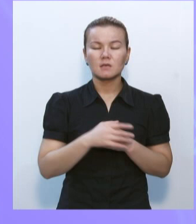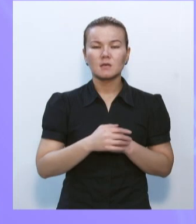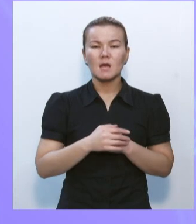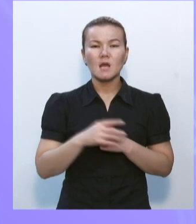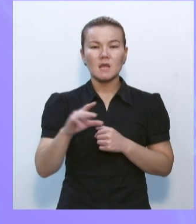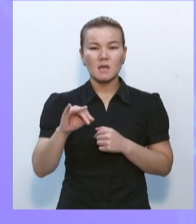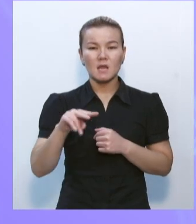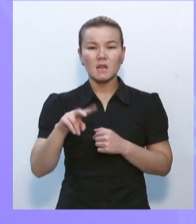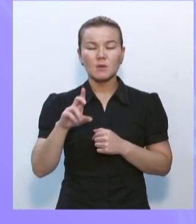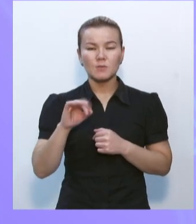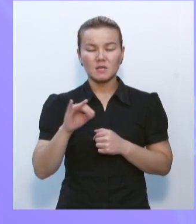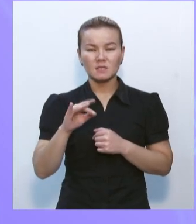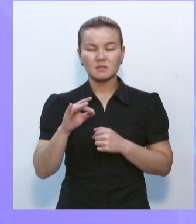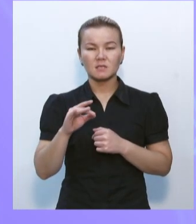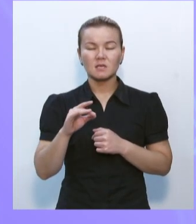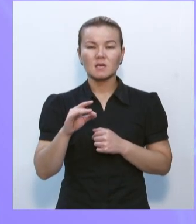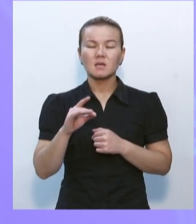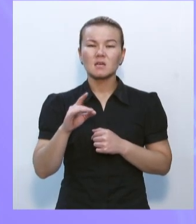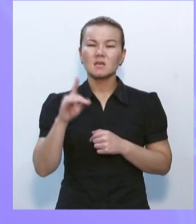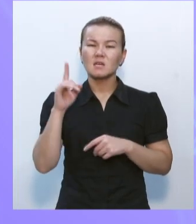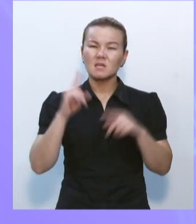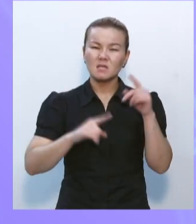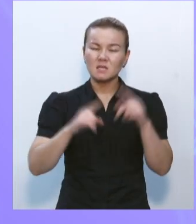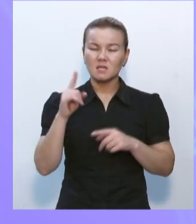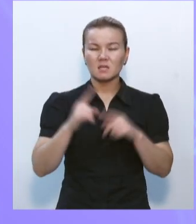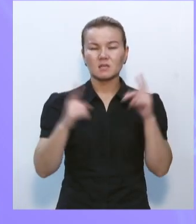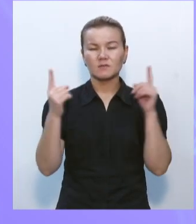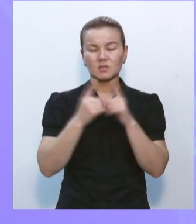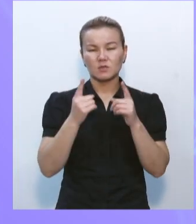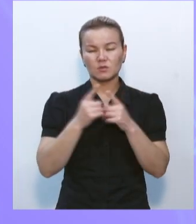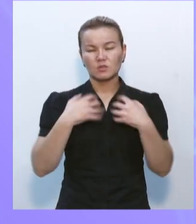Илбирс сейрек кездешүүчү жапайы жаныбар.